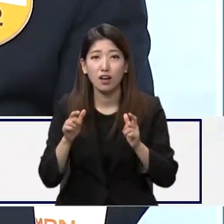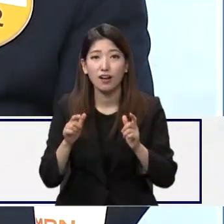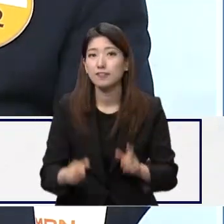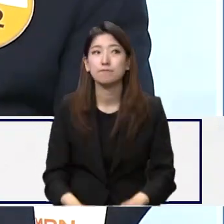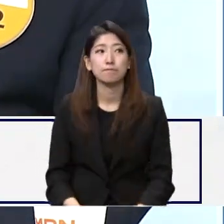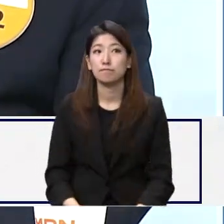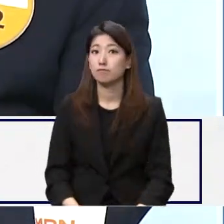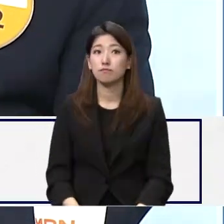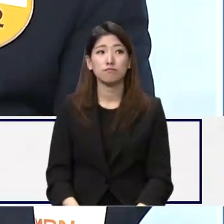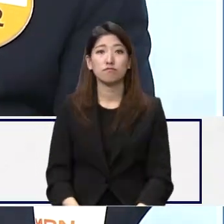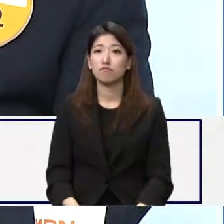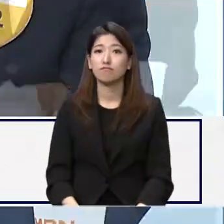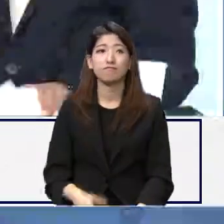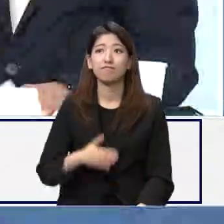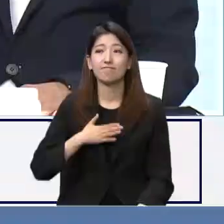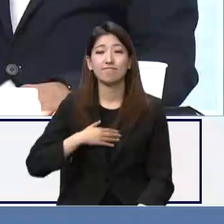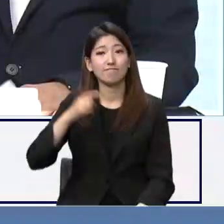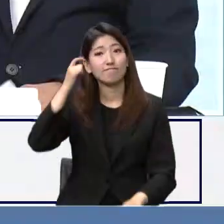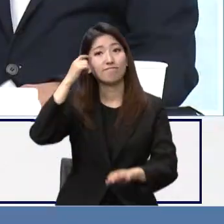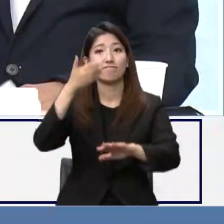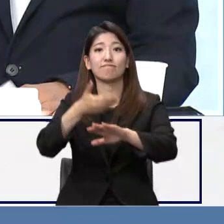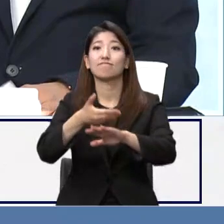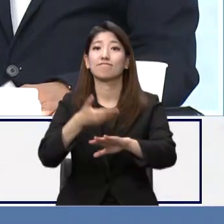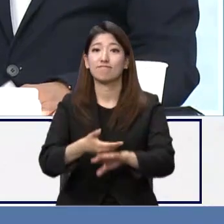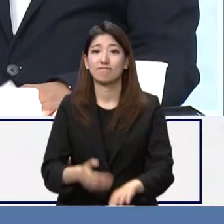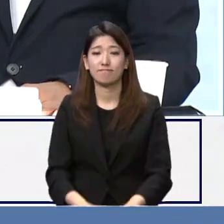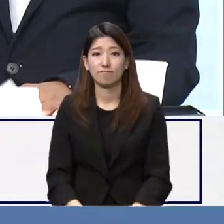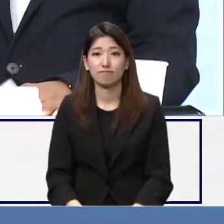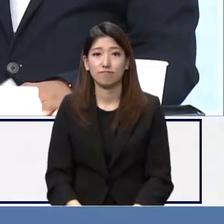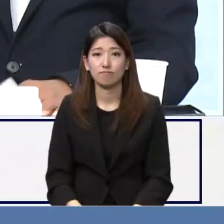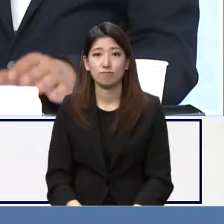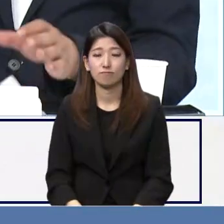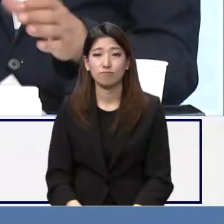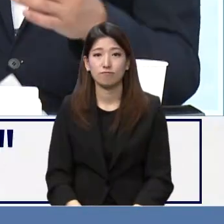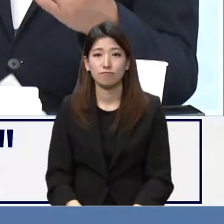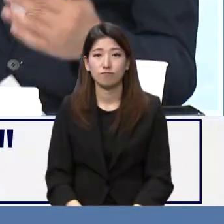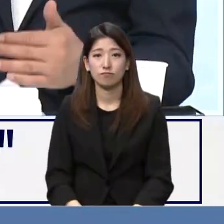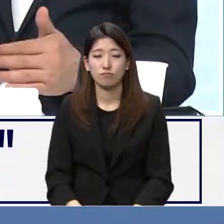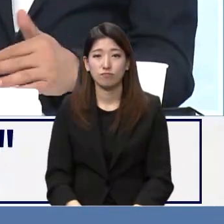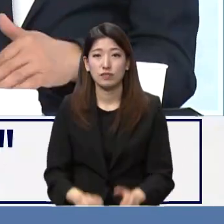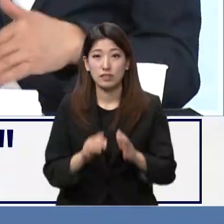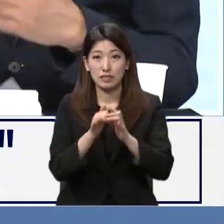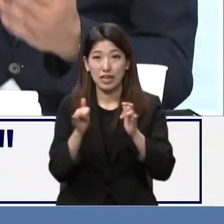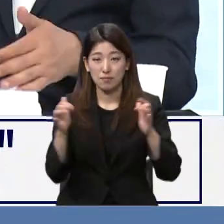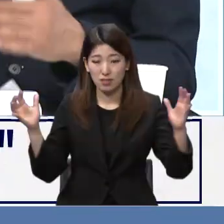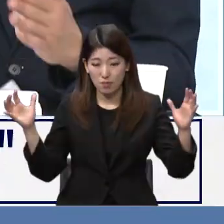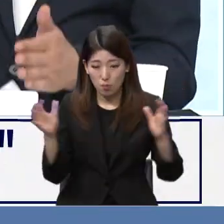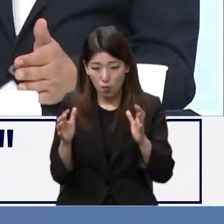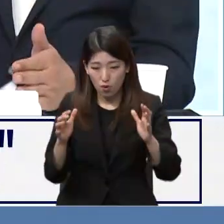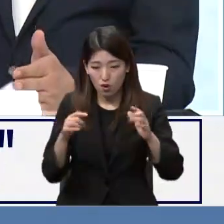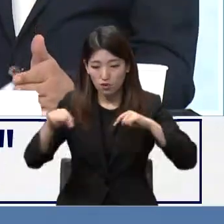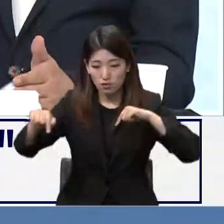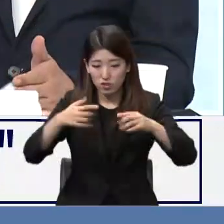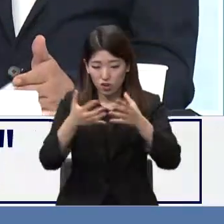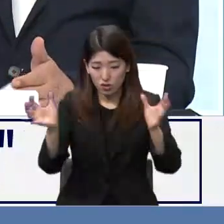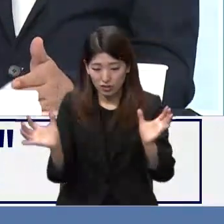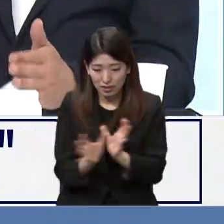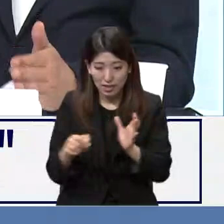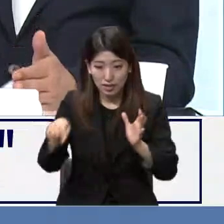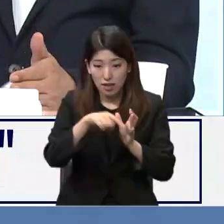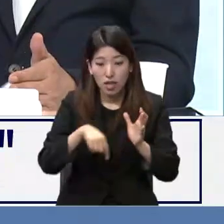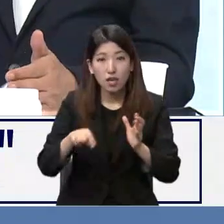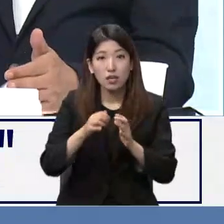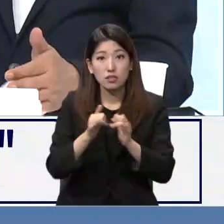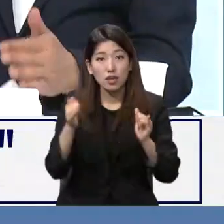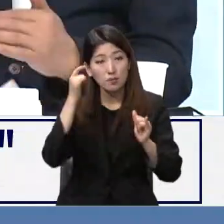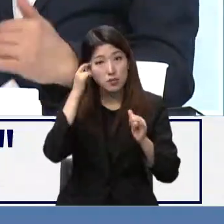하나가 모이는 장소입니다 그리고 다양한 세력들이 있고요 그걸 모아서 플러스 알파를 만들어내고